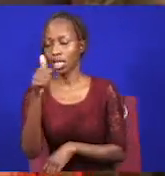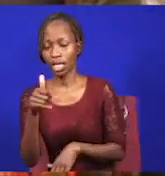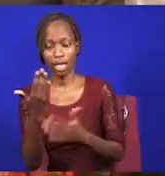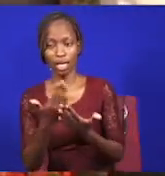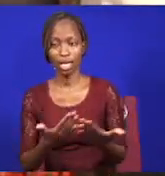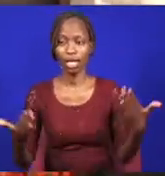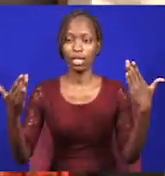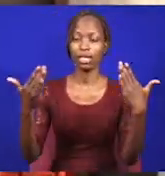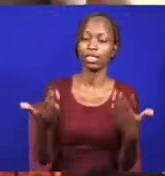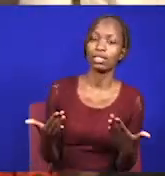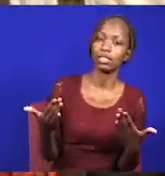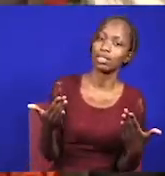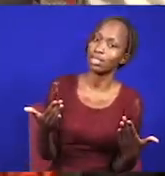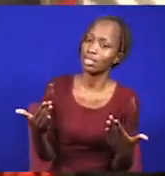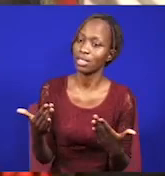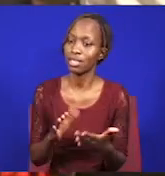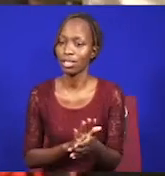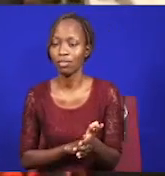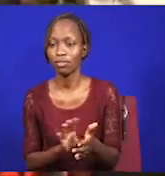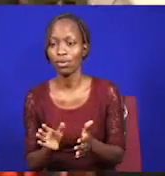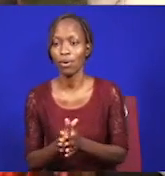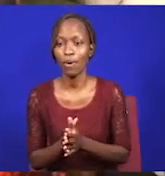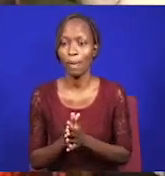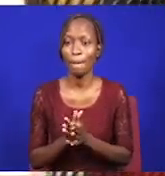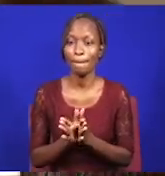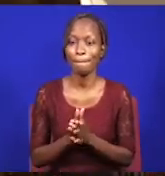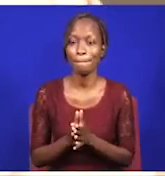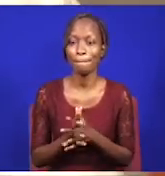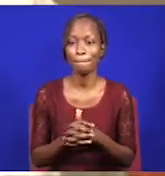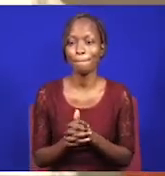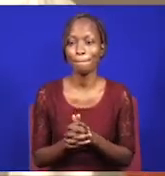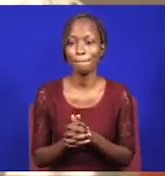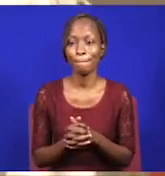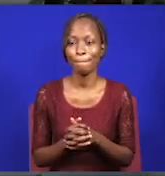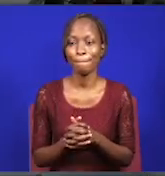chote kijulikanacho.